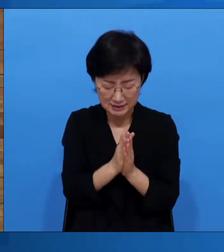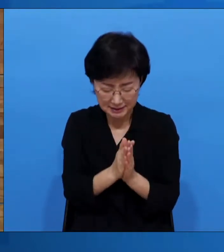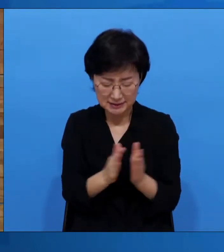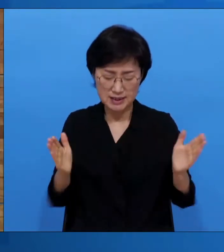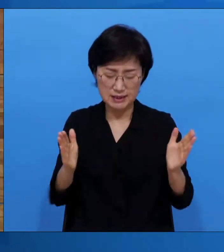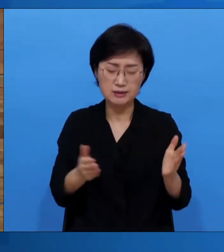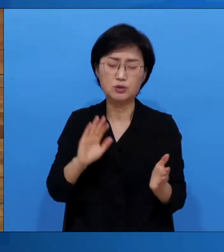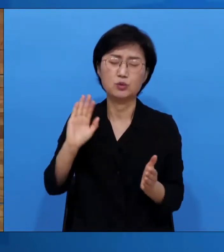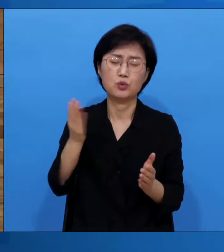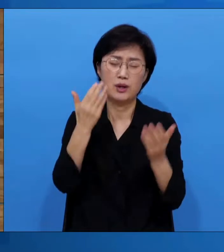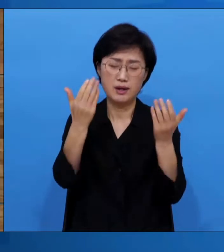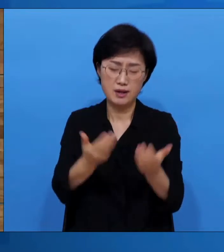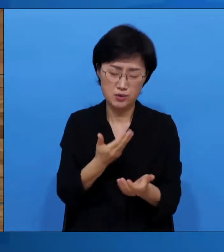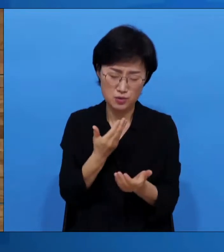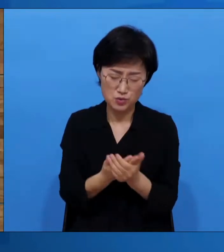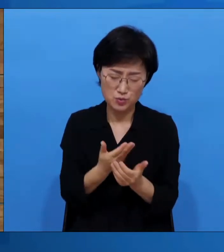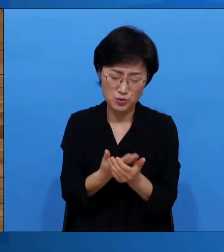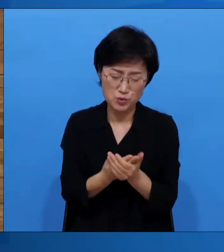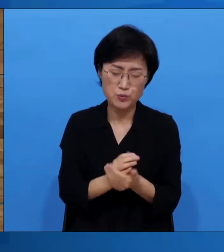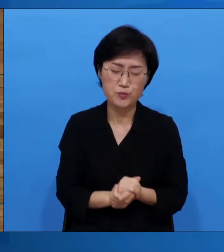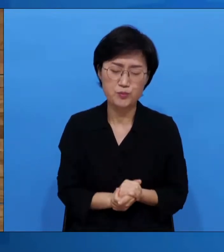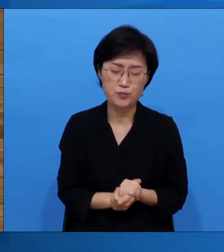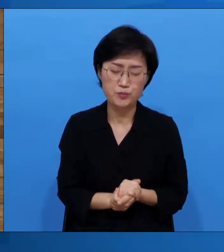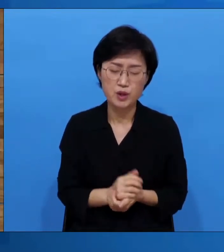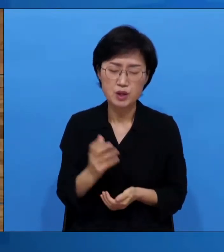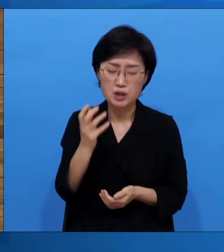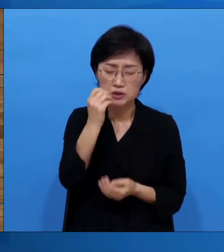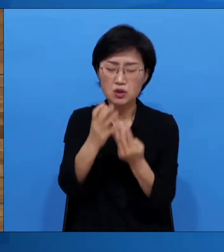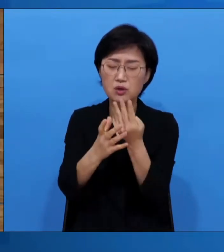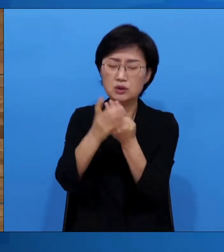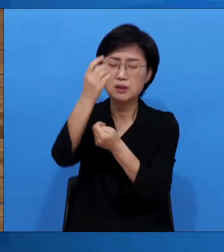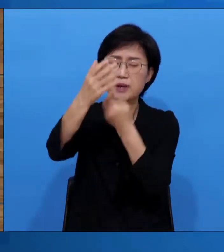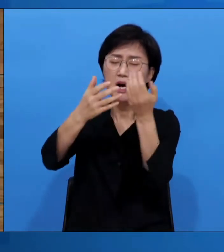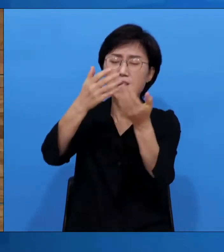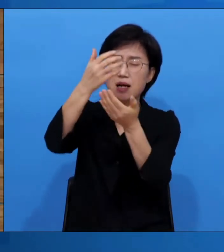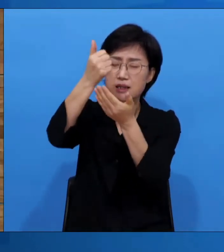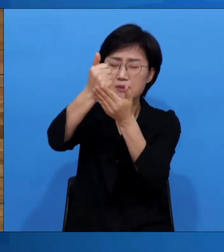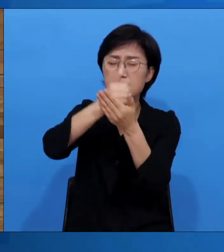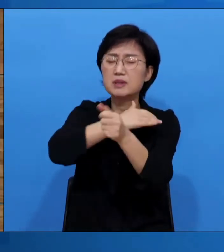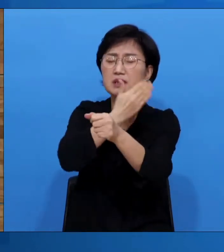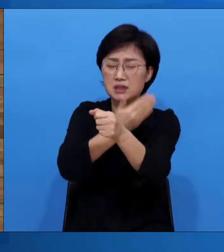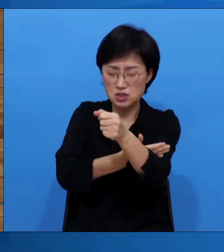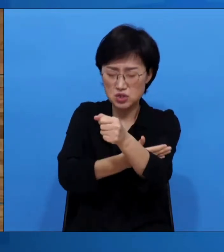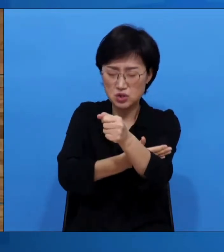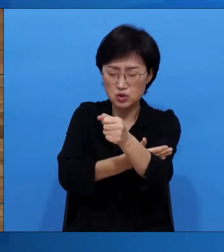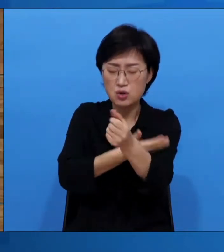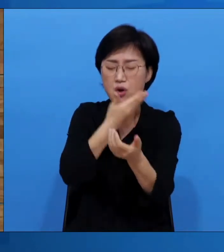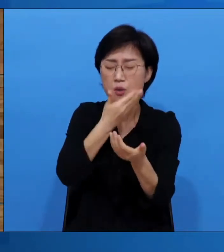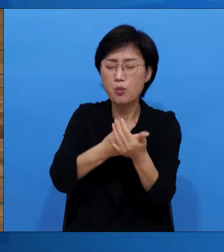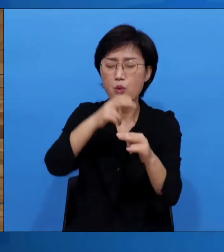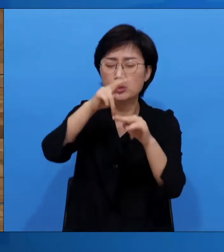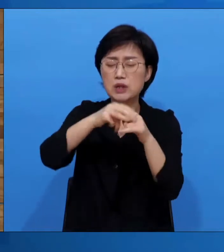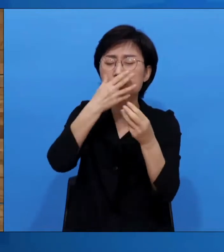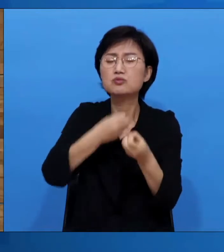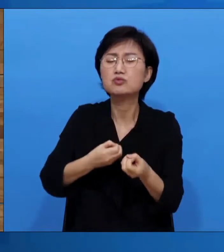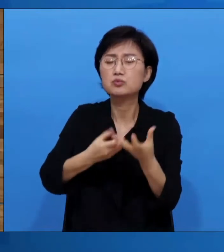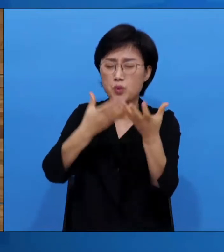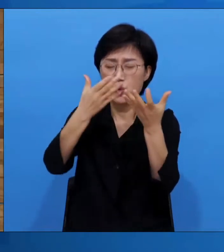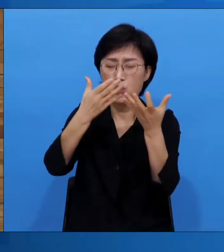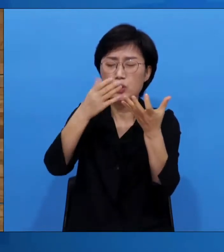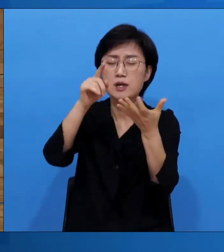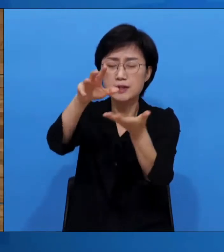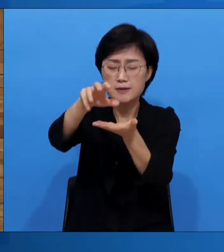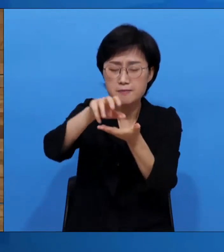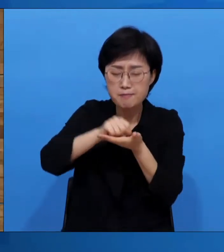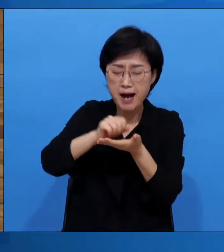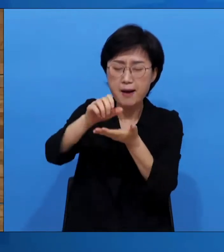of light and the correct gospel culture to begin. 성삼위 하나님의 능력과 보좌의 축복 누리는 예배 되기를 기도합니다. We pray for today's worship to be a time